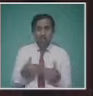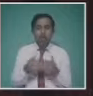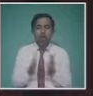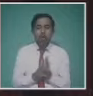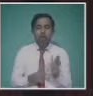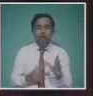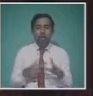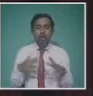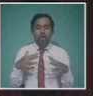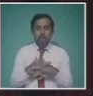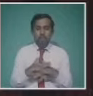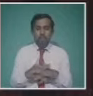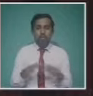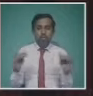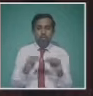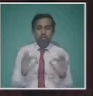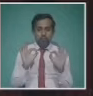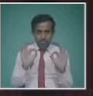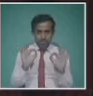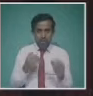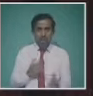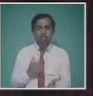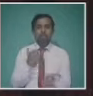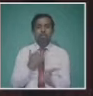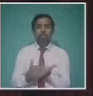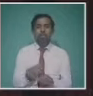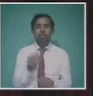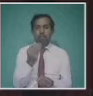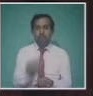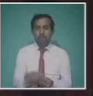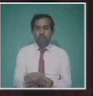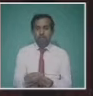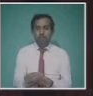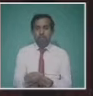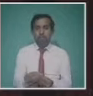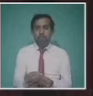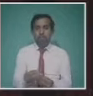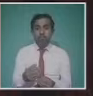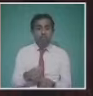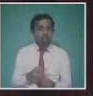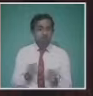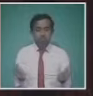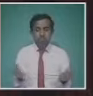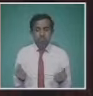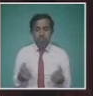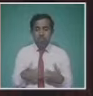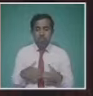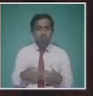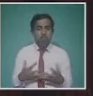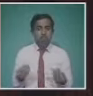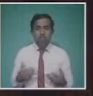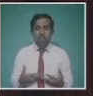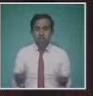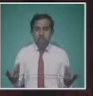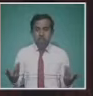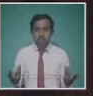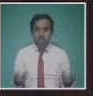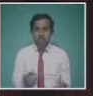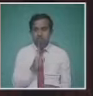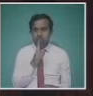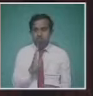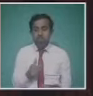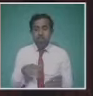ගේන්න අපි සාධනීය යෝජනාවලට අපේ සහයෝගය දෙන්න සූදානම් එවැනි කාරණාවකින් තොරව මේ අර්බුදය විසඳන්න බෑ කියන කාරණා සිහිපත්